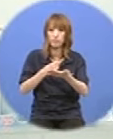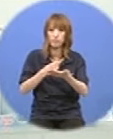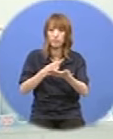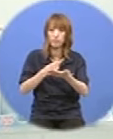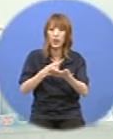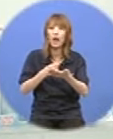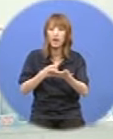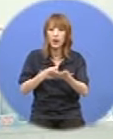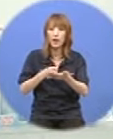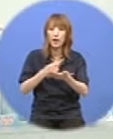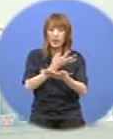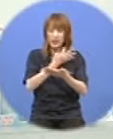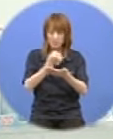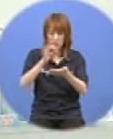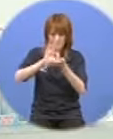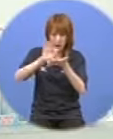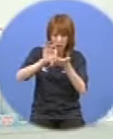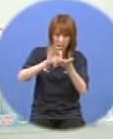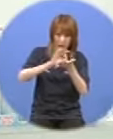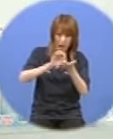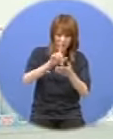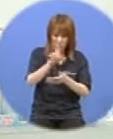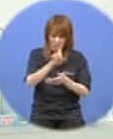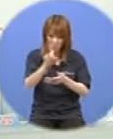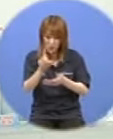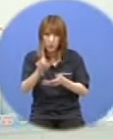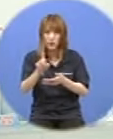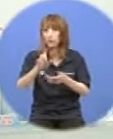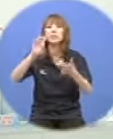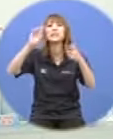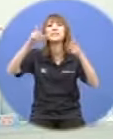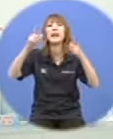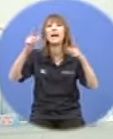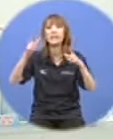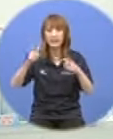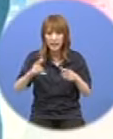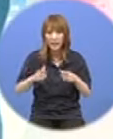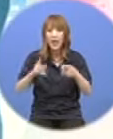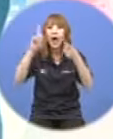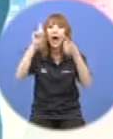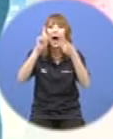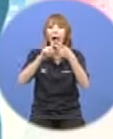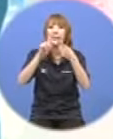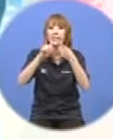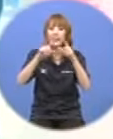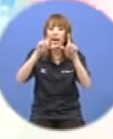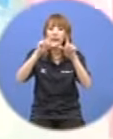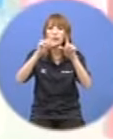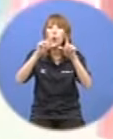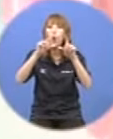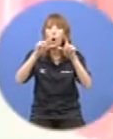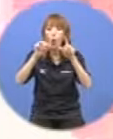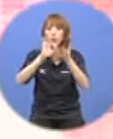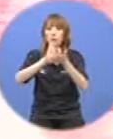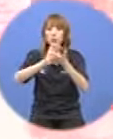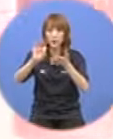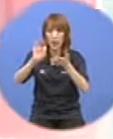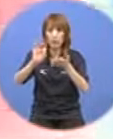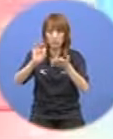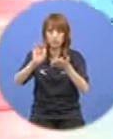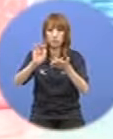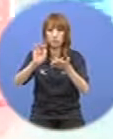まりこうたくさん 使えば使うほどいいんじゃないかという話に適量をその使うにはどうしたらいいかという知恵もあり